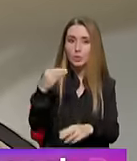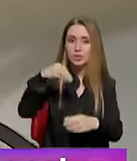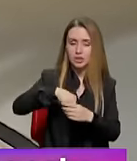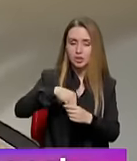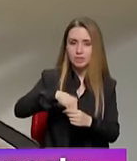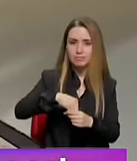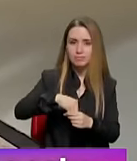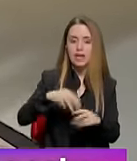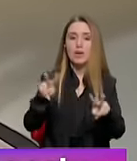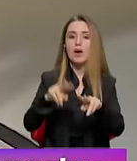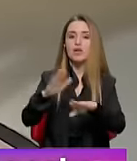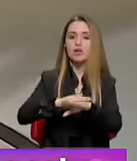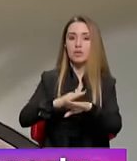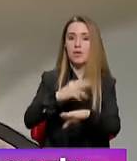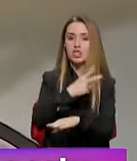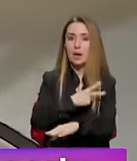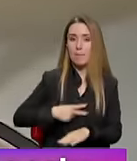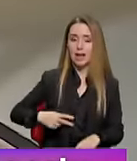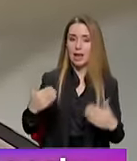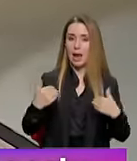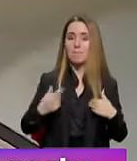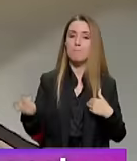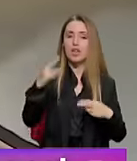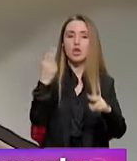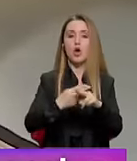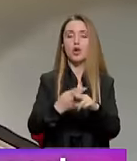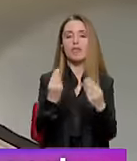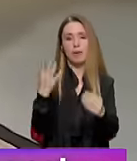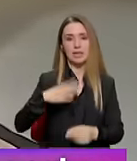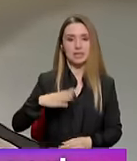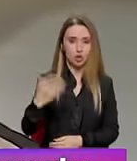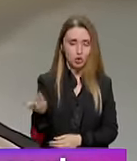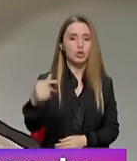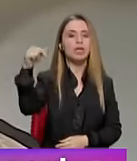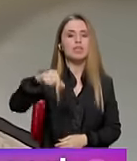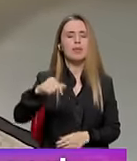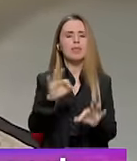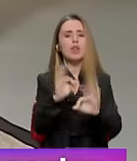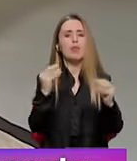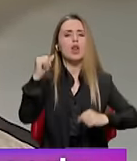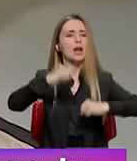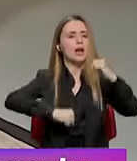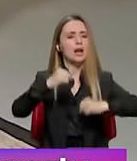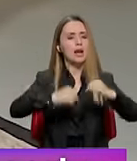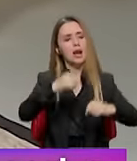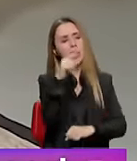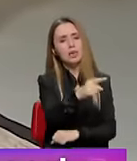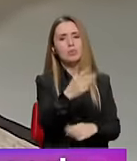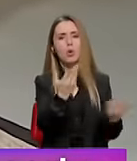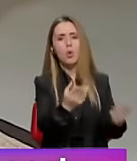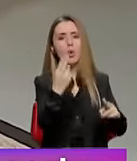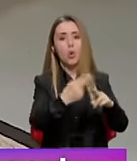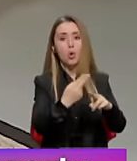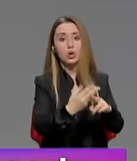dediniz Mansur Yavaş belediyeciliği bir yandan başka bir örnek de bırakmak istiyorsunuz Şimdi tam olarak rakibiniz de